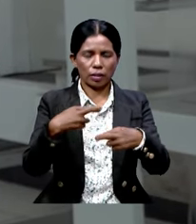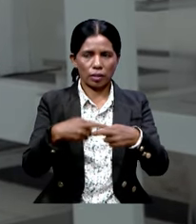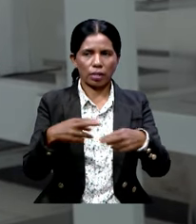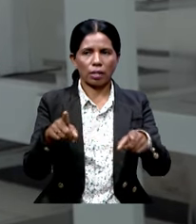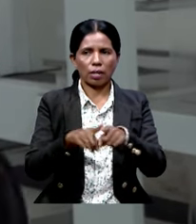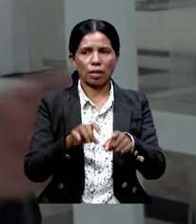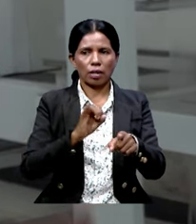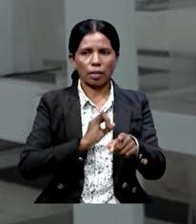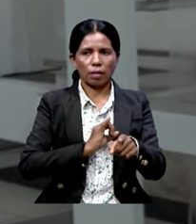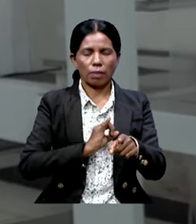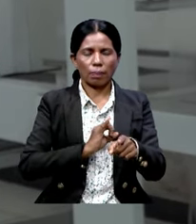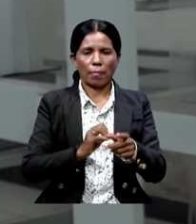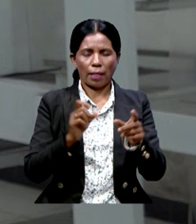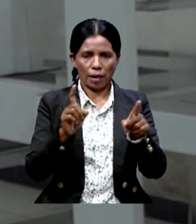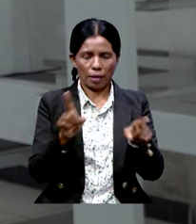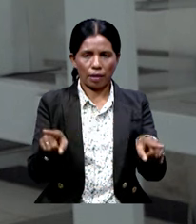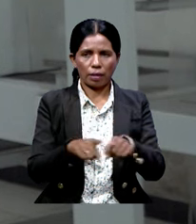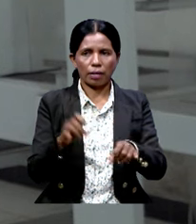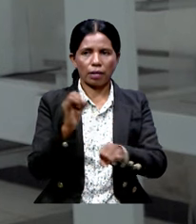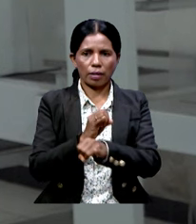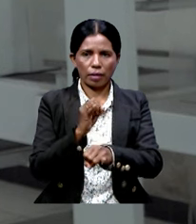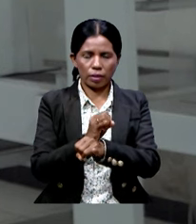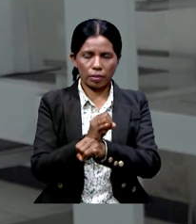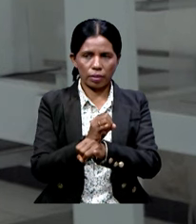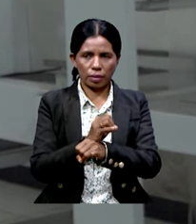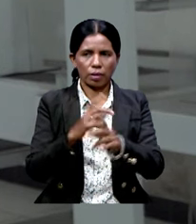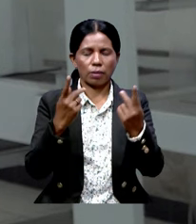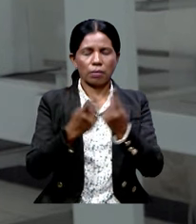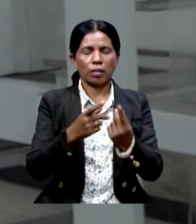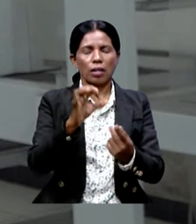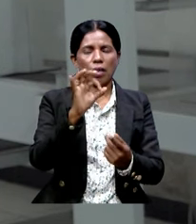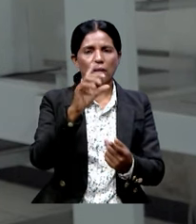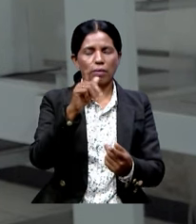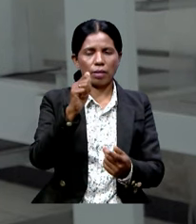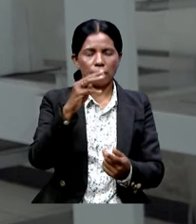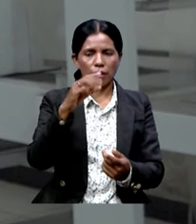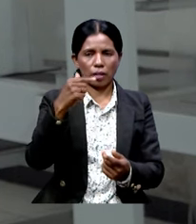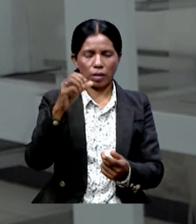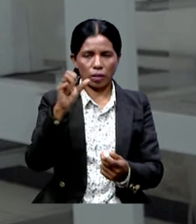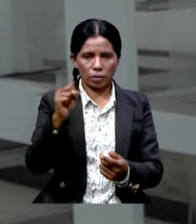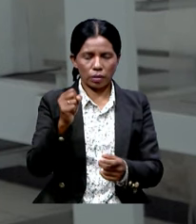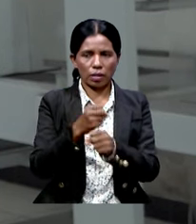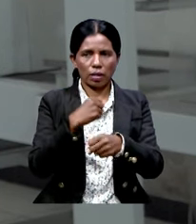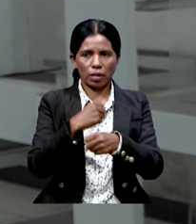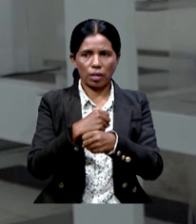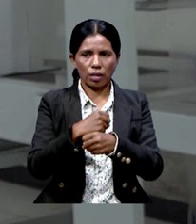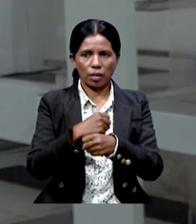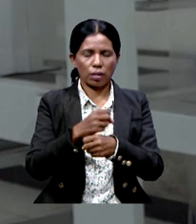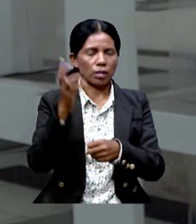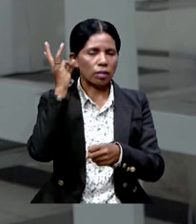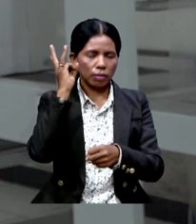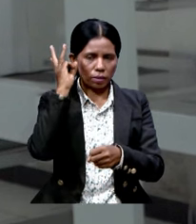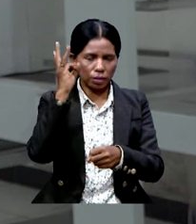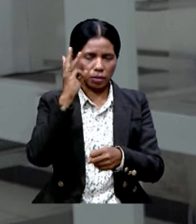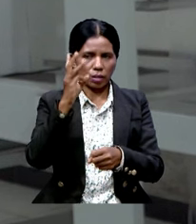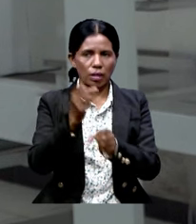daun hansa industri mini kompanya flamingos ya ne kriya ona hansa whisky ga tintu nebe